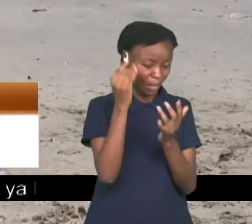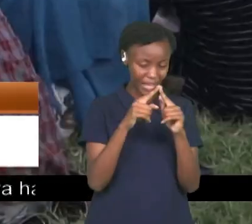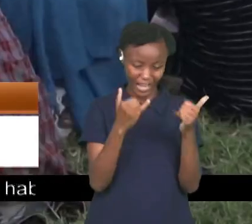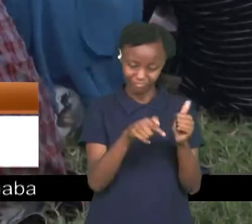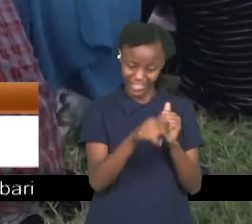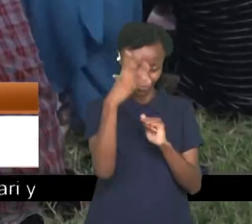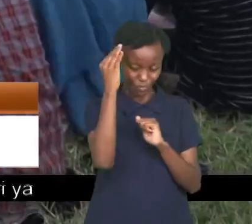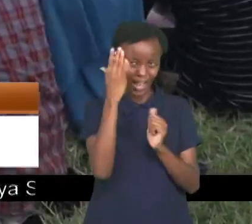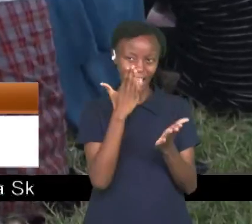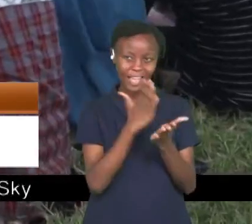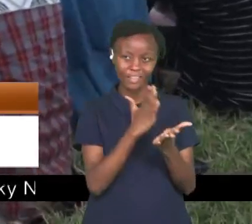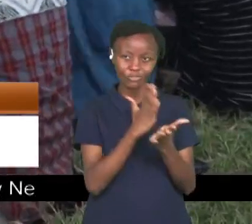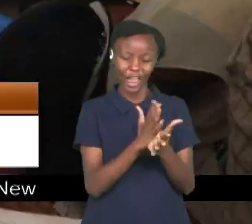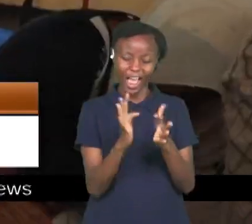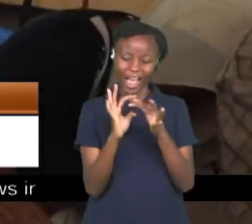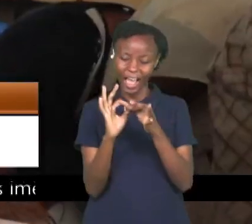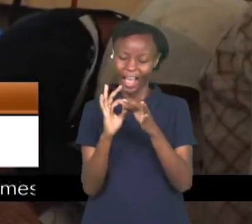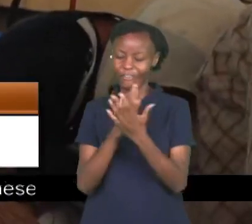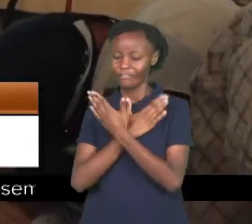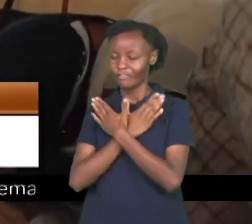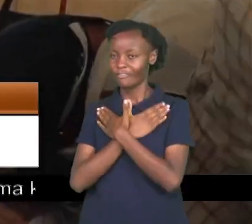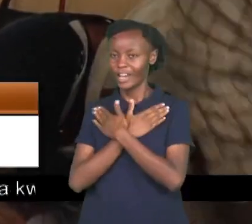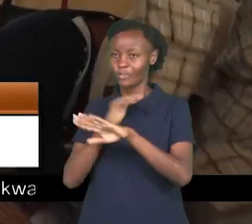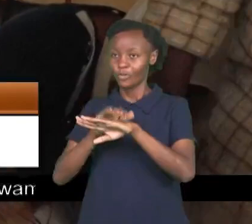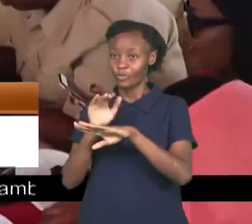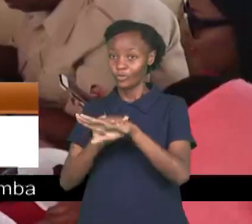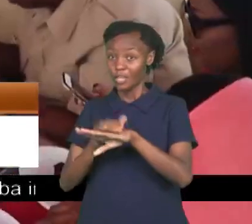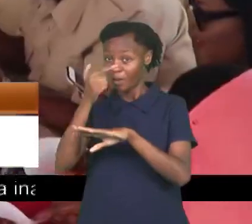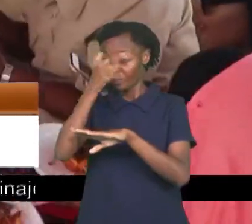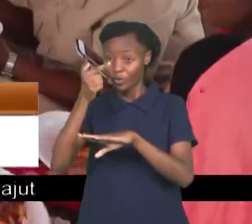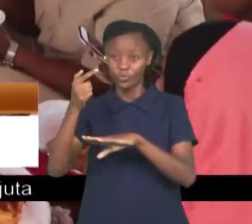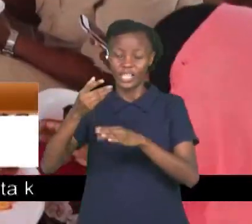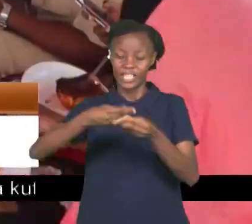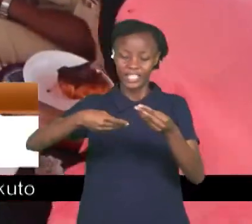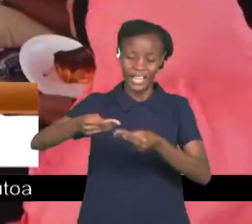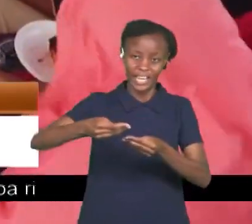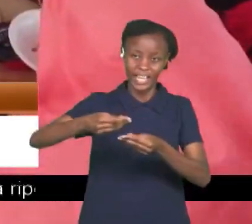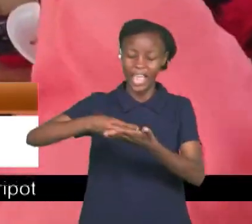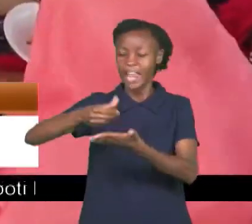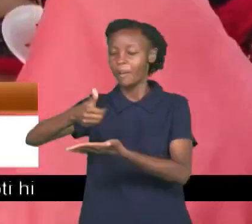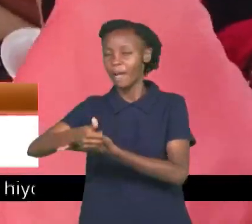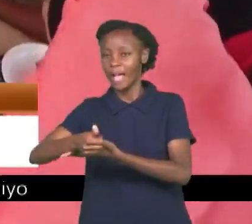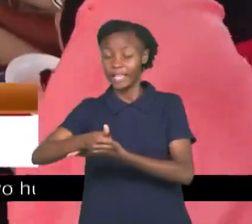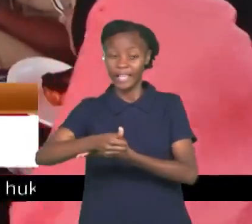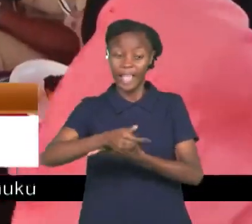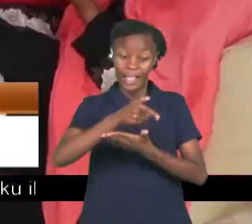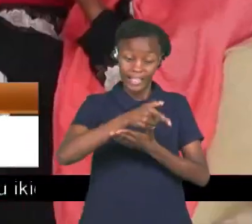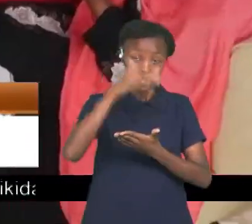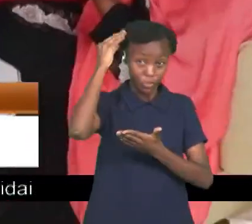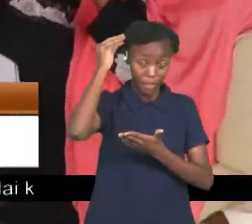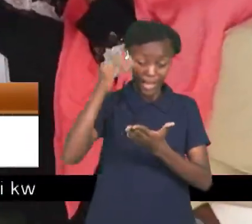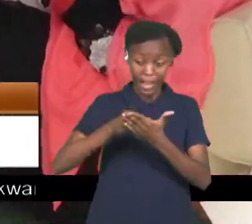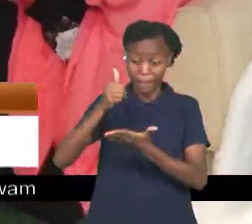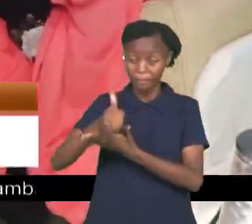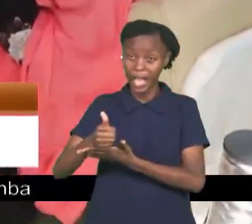Somalia limekuwa mwandani wa karibu wa Kenya katika swala la uuzaji na ununuzi wa bidhaa. Somalia inatambulika kwa kununua dawa na